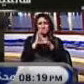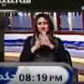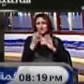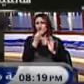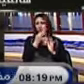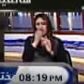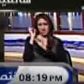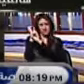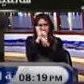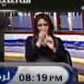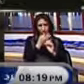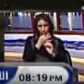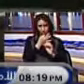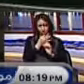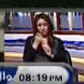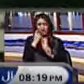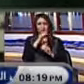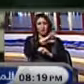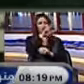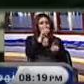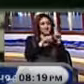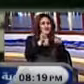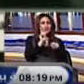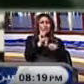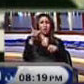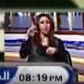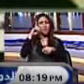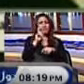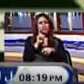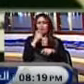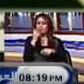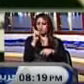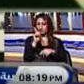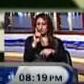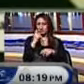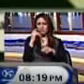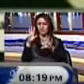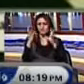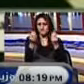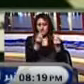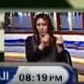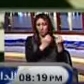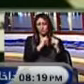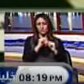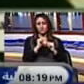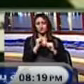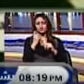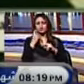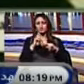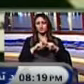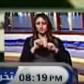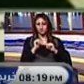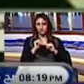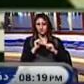هؤلاء؟ هؤلاء المدعين بالحق المدني هم نصهم مجانين شهره، ولما التلفزيون لا يعني مش عايزين نقول هذا الكلام،